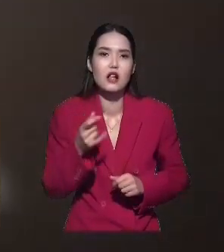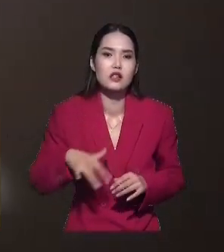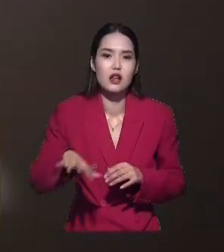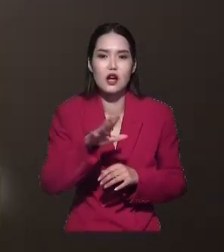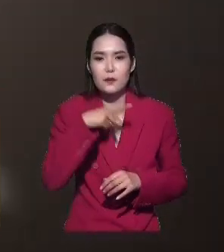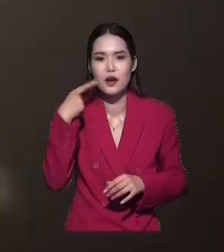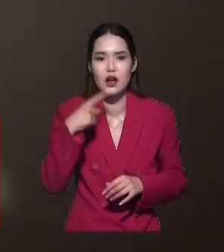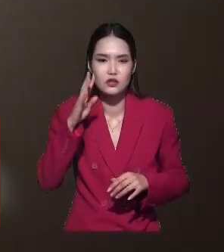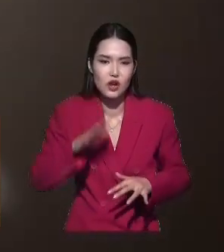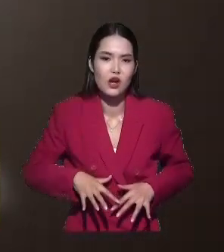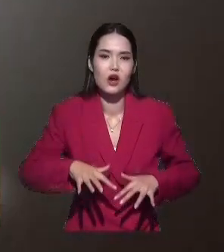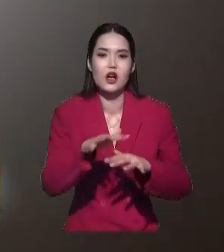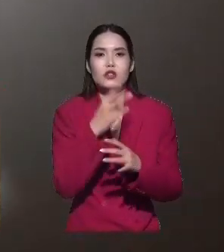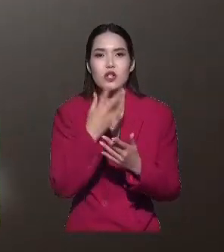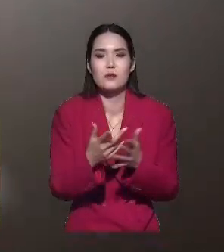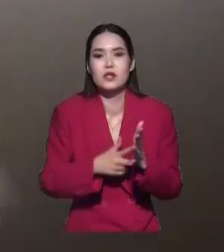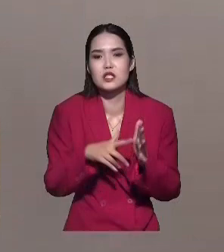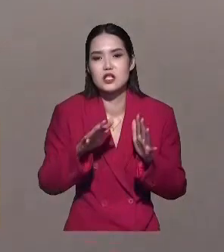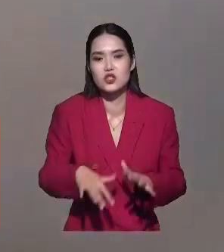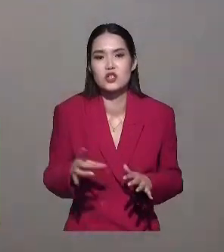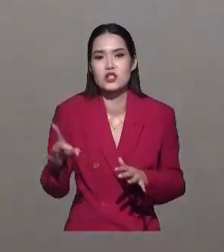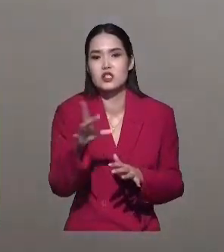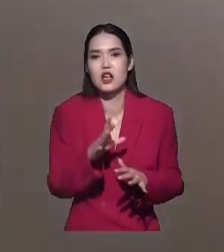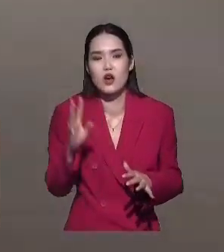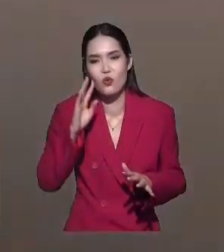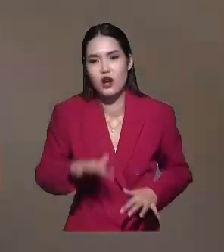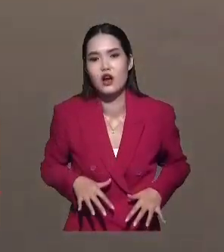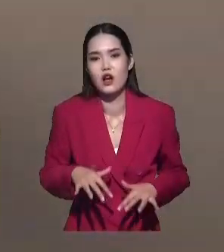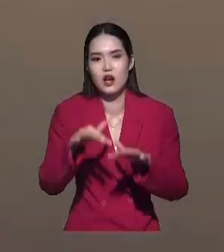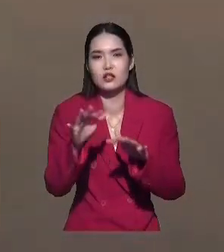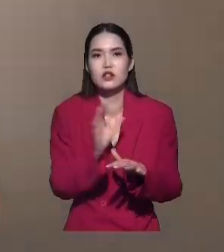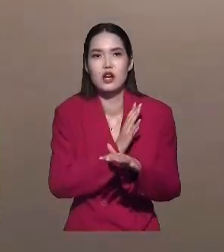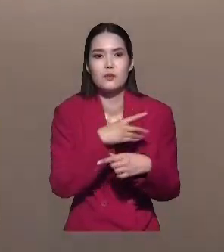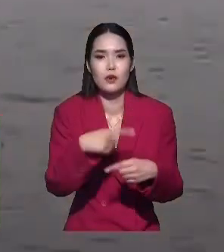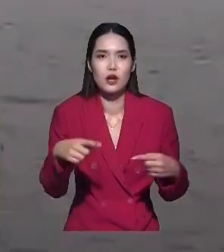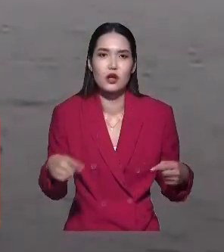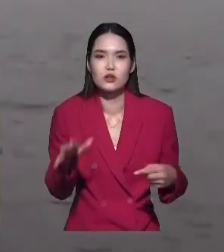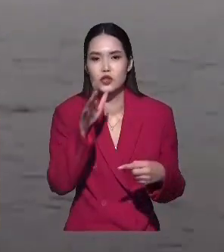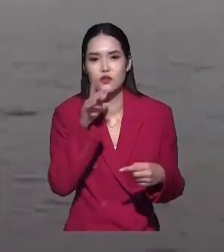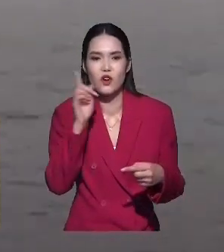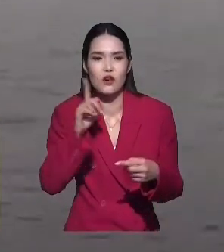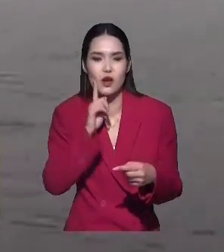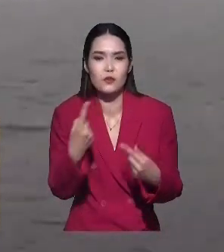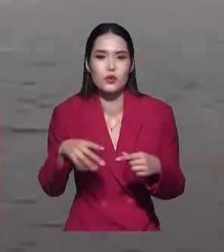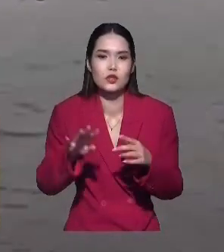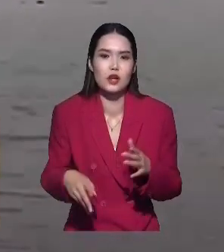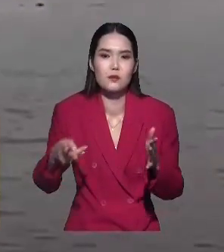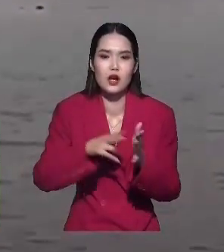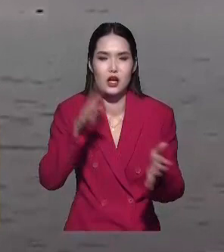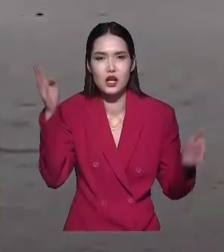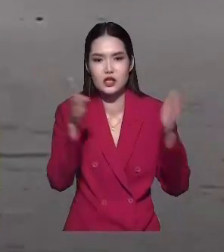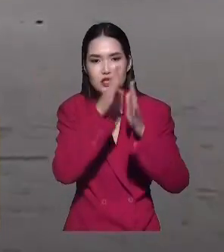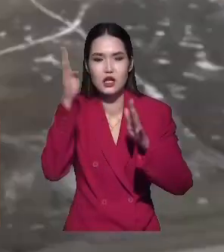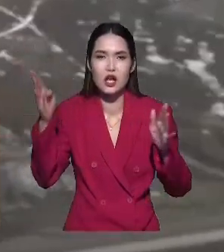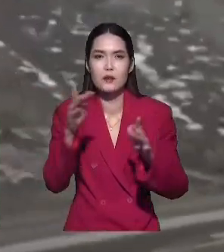регионе подтоплены около 1500 строений. Там введен режим ЧС. Развернуты пункты временного размещения для жителей. Стихийное бедствие вызвано